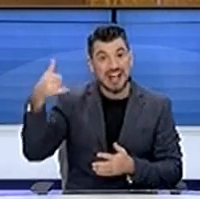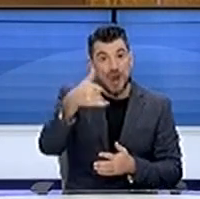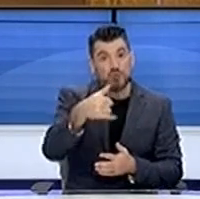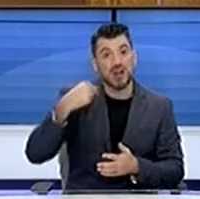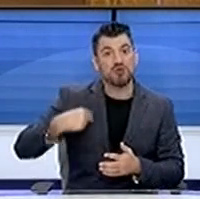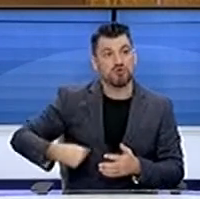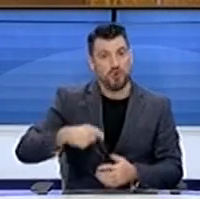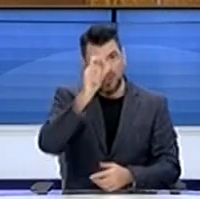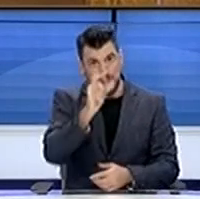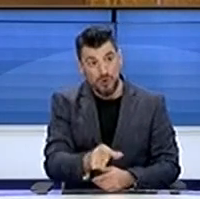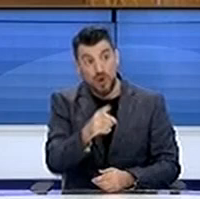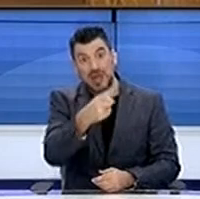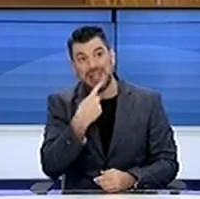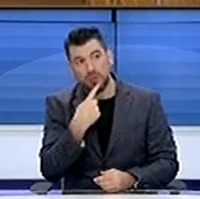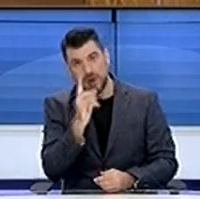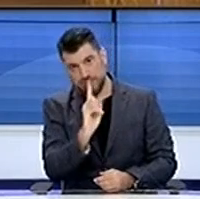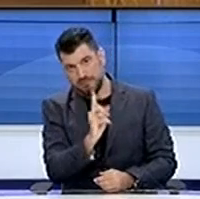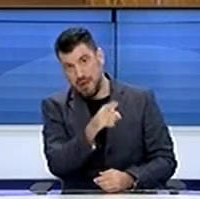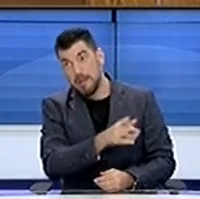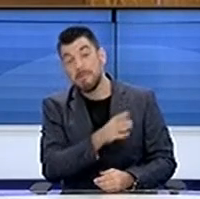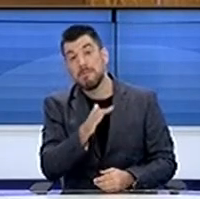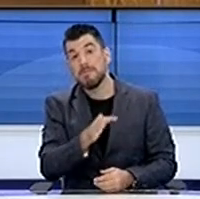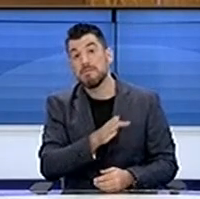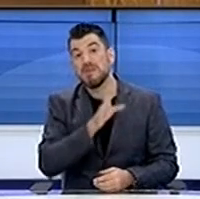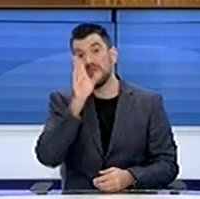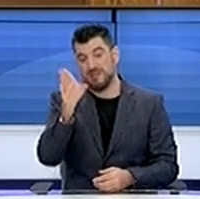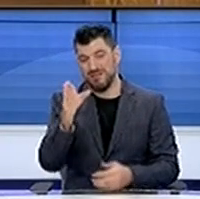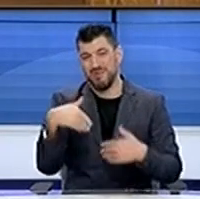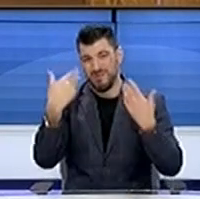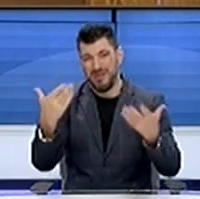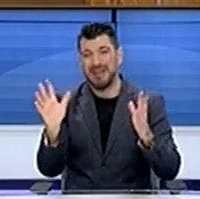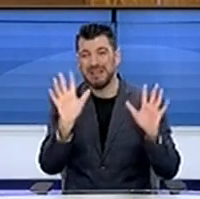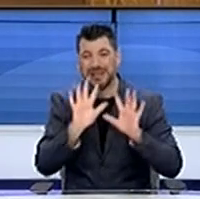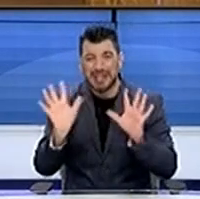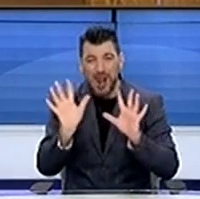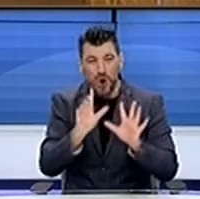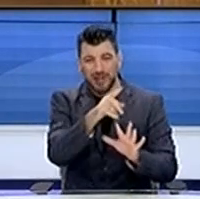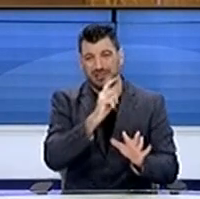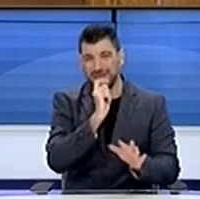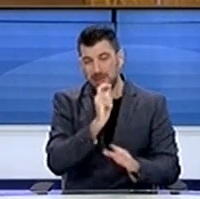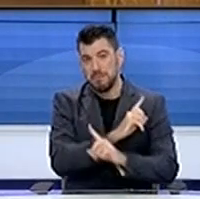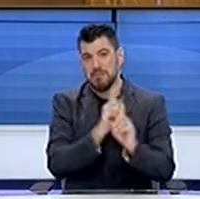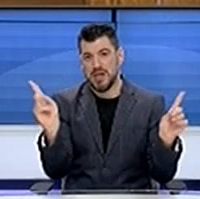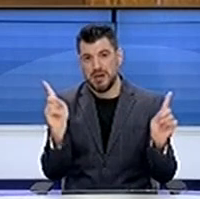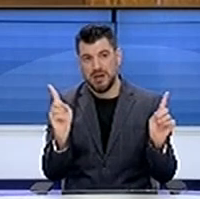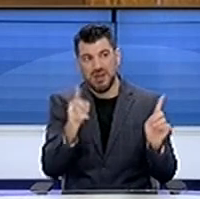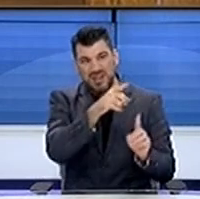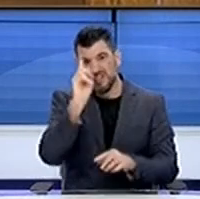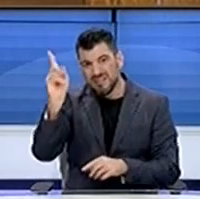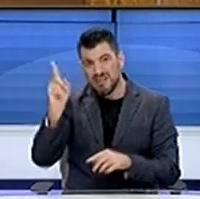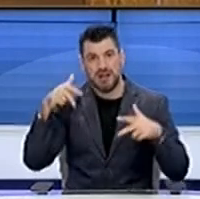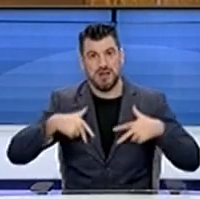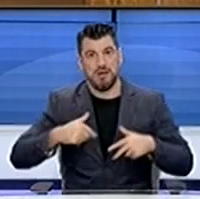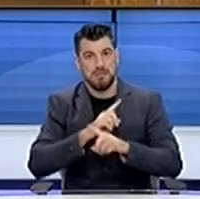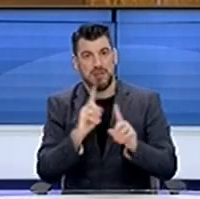για να μην βγαίνει στα μέσα μαζικής ενημέρωσης και να είναι επικριτικός απέναντι στην κυβέρνηση. Εκείνη την ώρα άλλες θα έπρεπε να είναι οι οδηγίες,